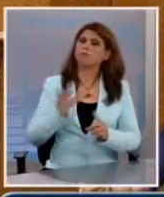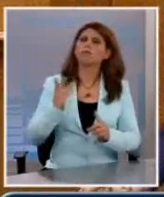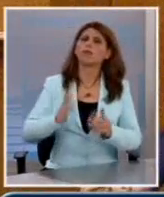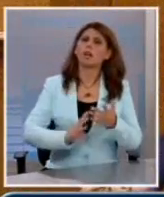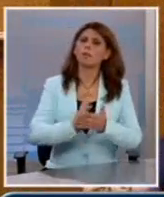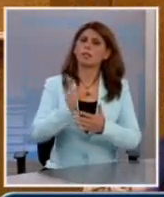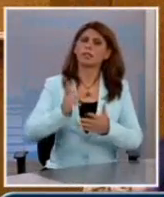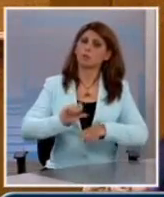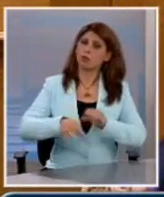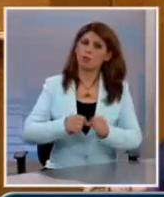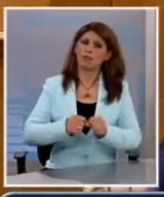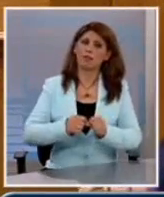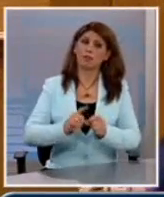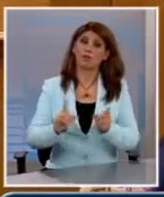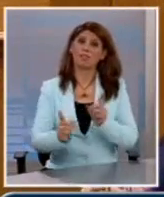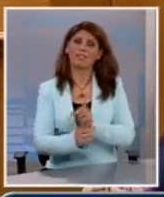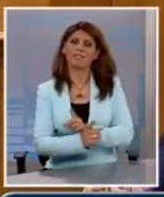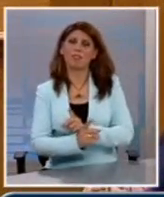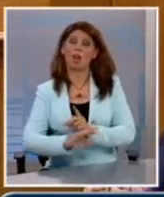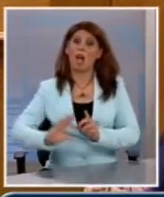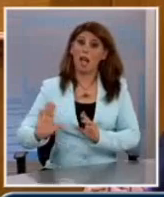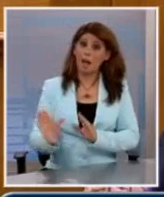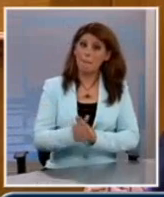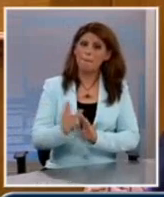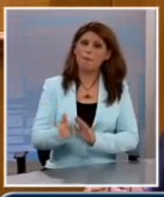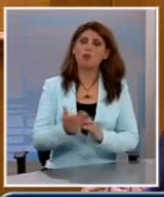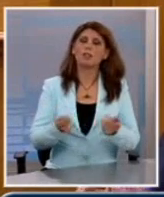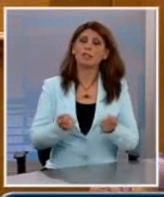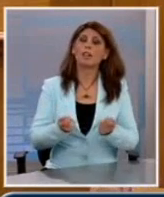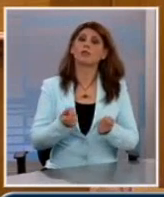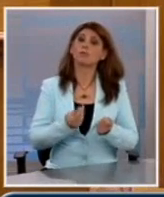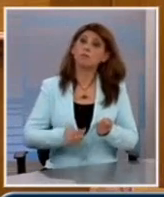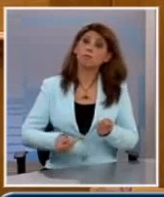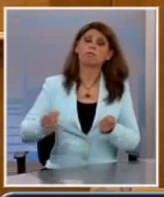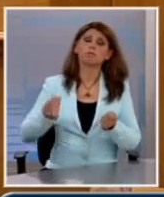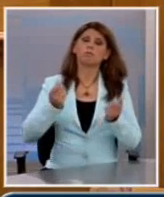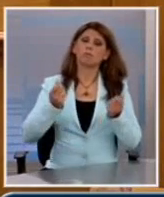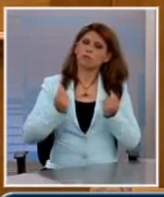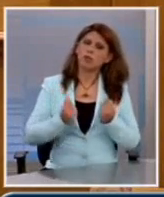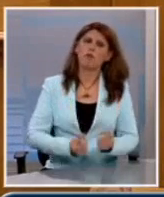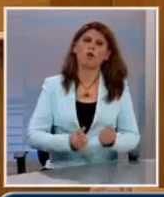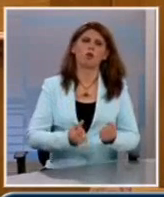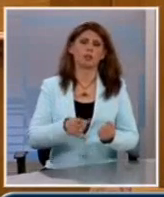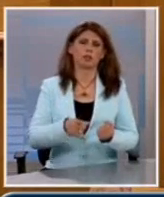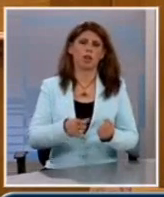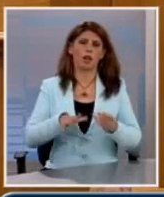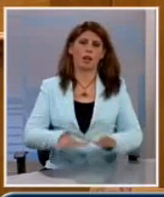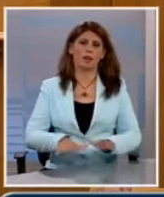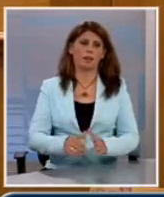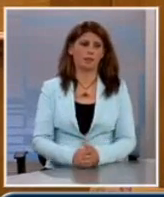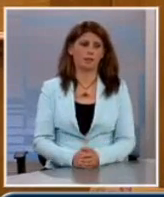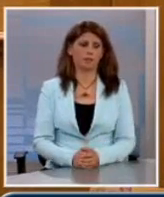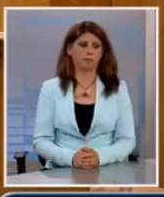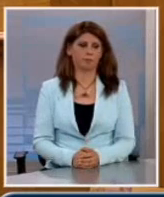αναπτυξιακή προσπάθεια. Το αντίθετο. Οι απολύσεις κάνουν ακόμα μεγαλύτερο το φορτίο της ανεργίας.